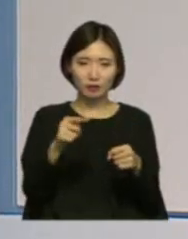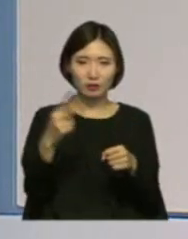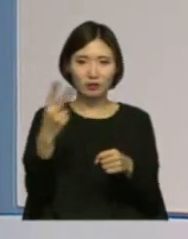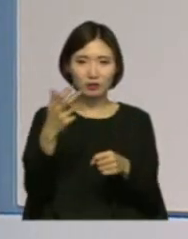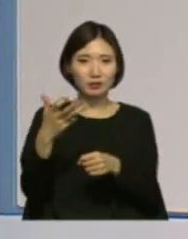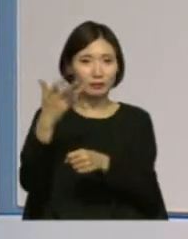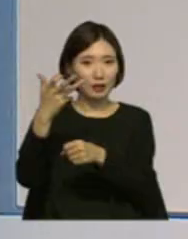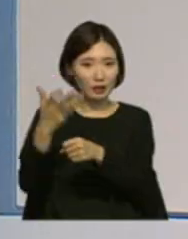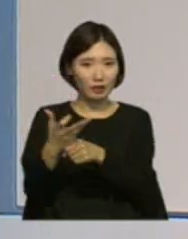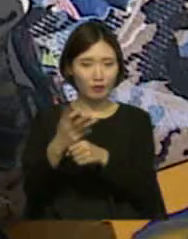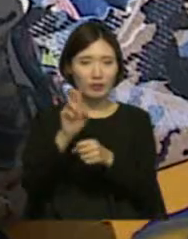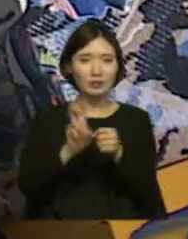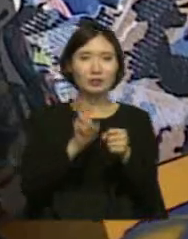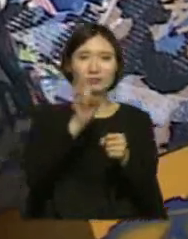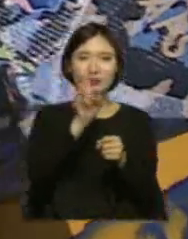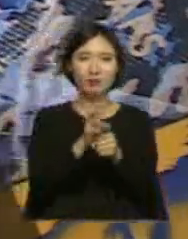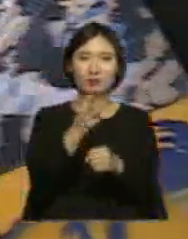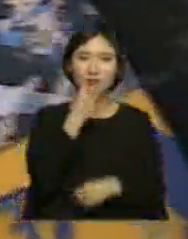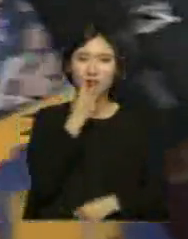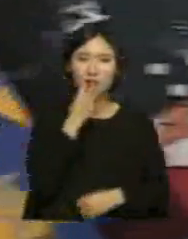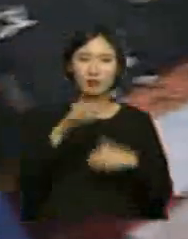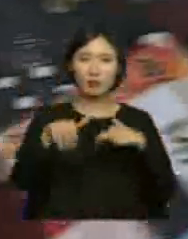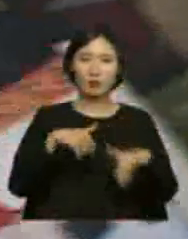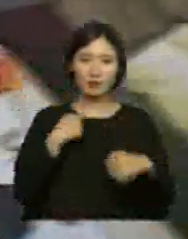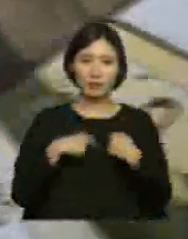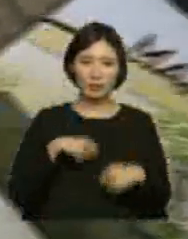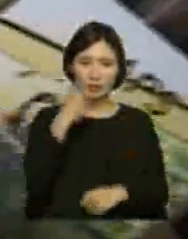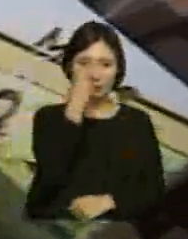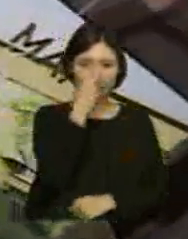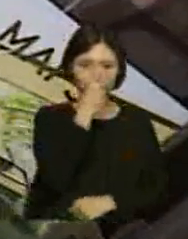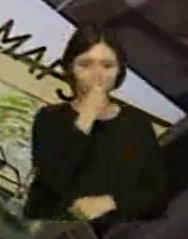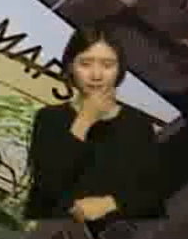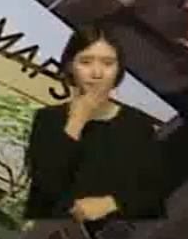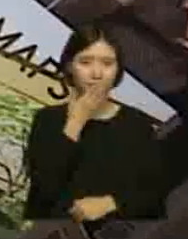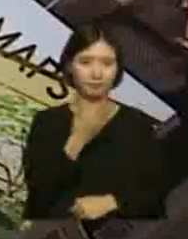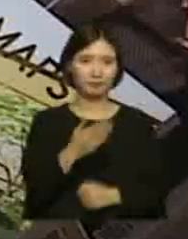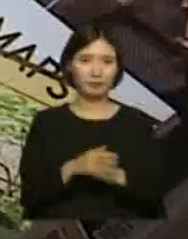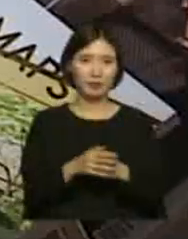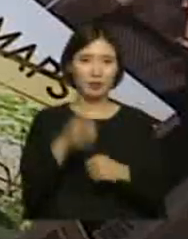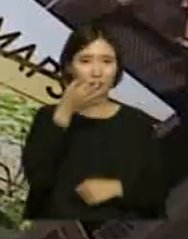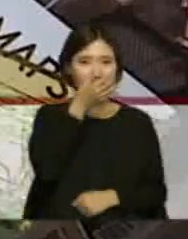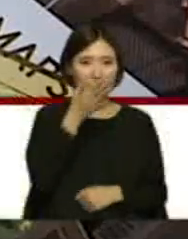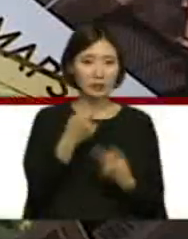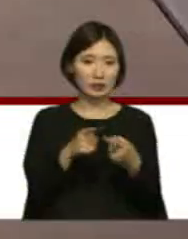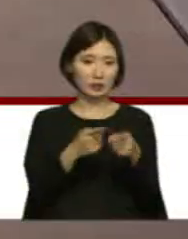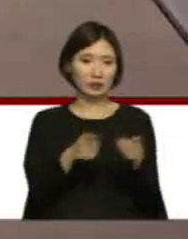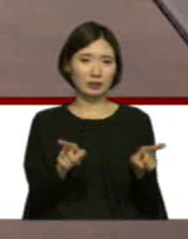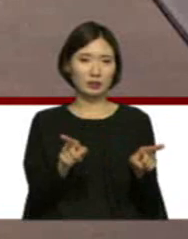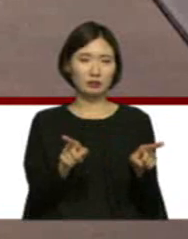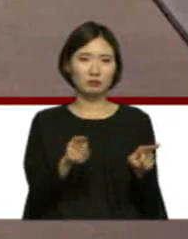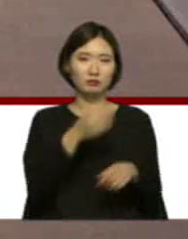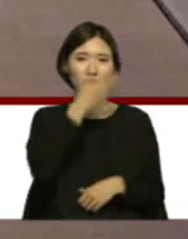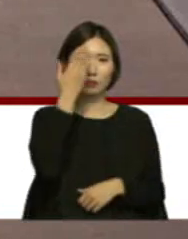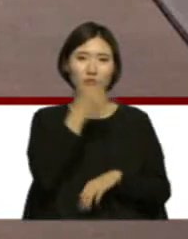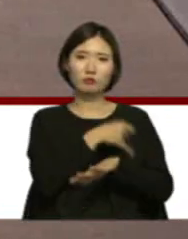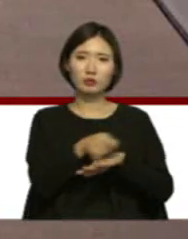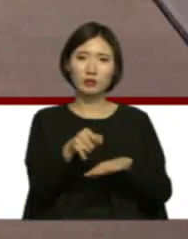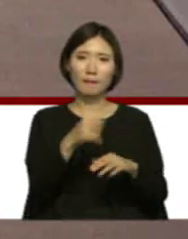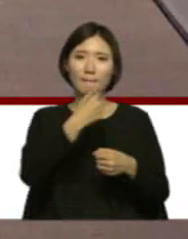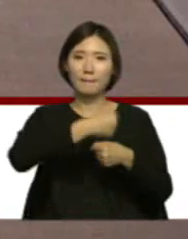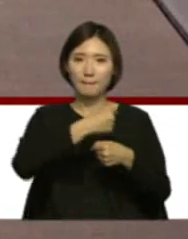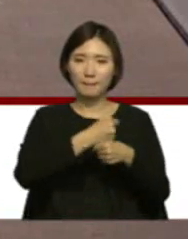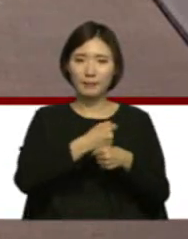2018년까지 20년간의 서울 거리 패션을 살펴볼 수 있는가 하면 전시장 1층에선 젊은 디자이너들이